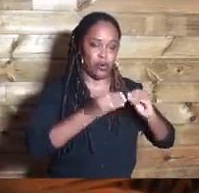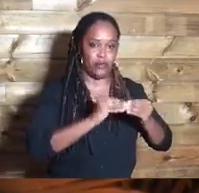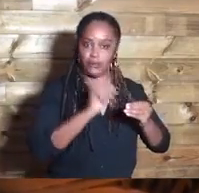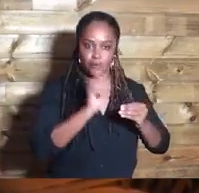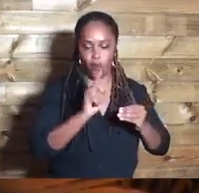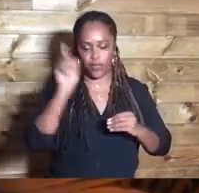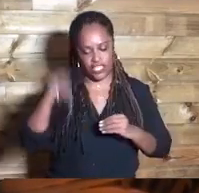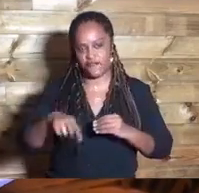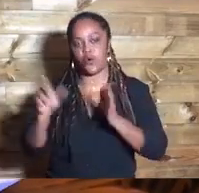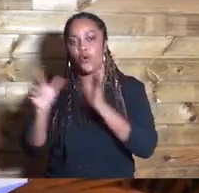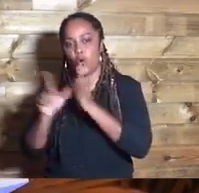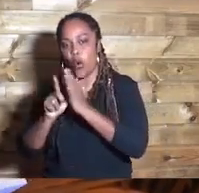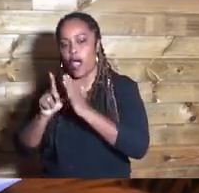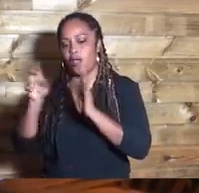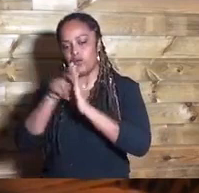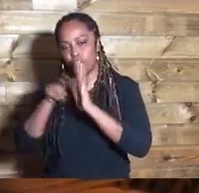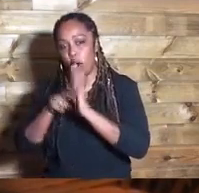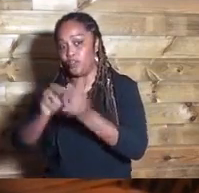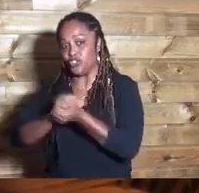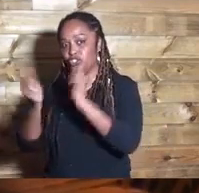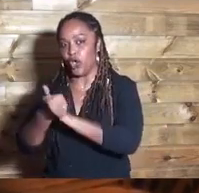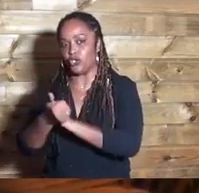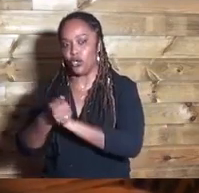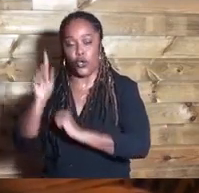et la loi et la norme.